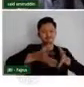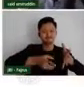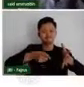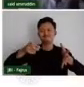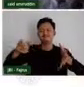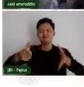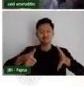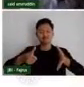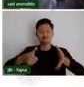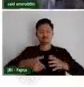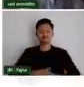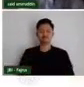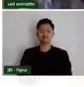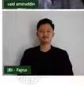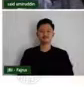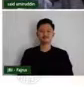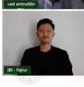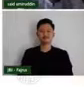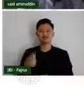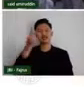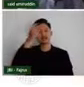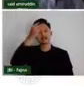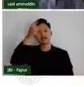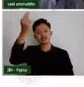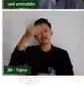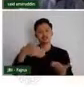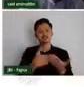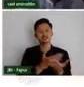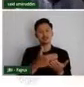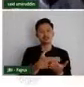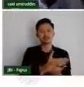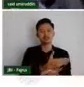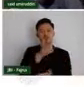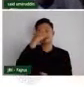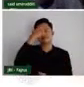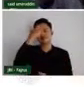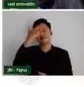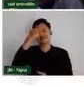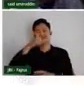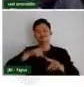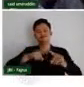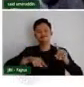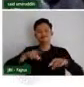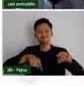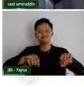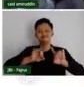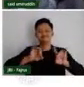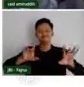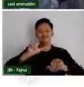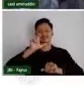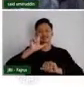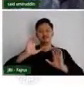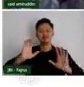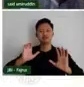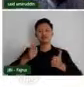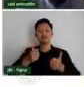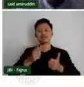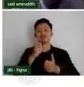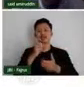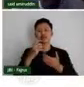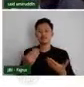Kemudian strategi dalam pembelajaran diferensiasi ini, ada beberapa strategi yang bisa dilakukan. Sebagaimana